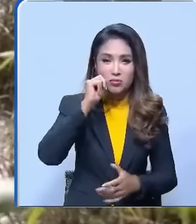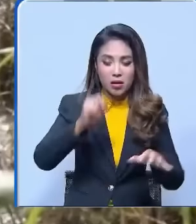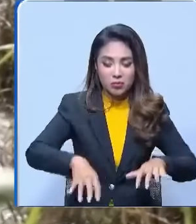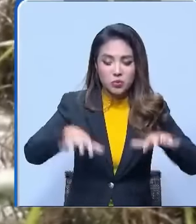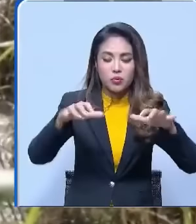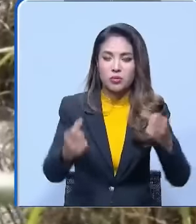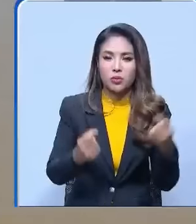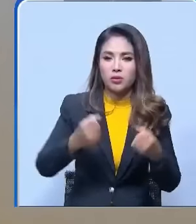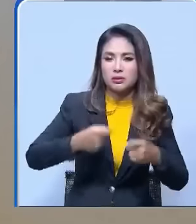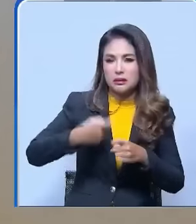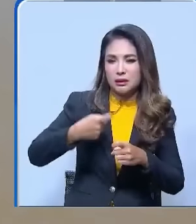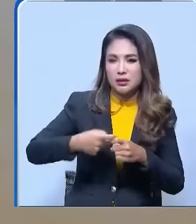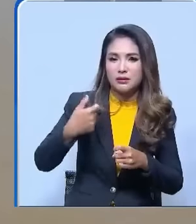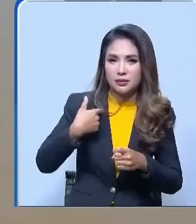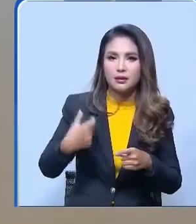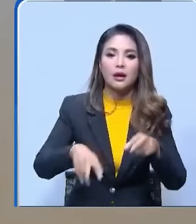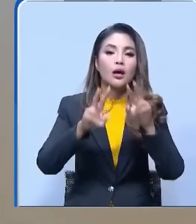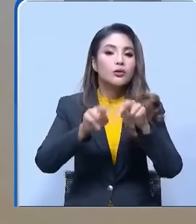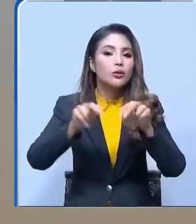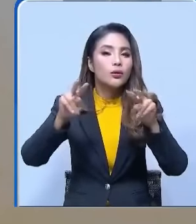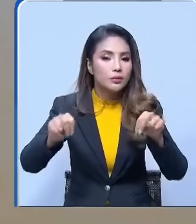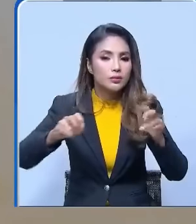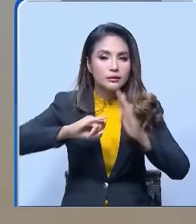ทบุรีนะคะทางจังหวัดประกาศย้ำเตือนประชาชน